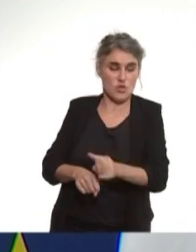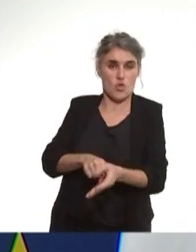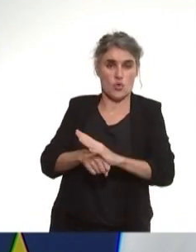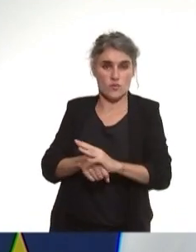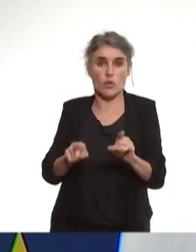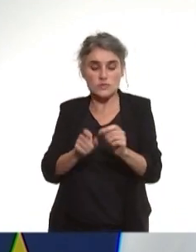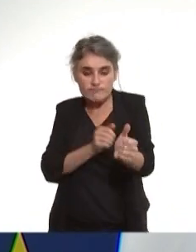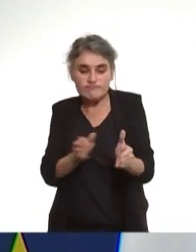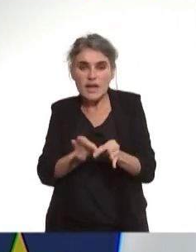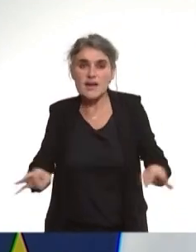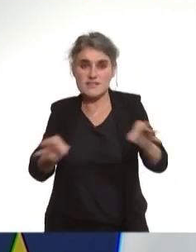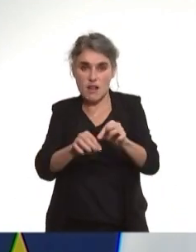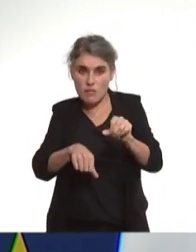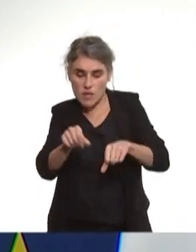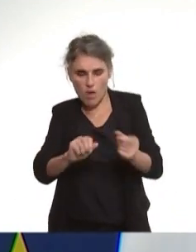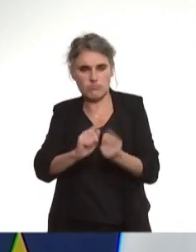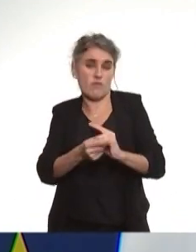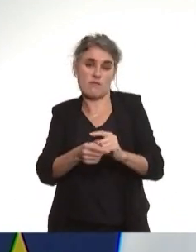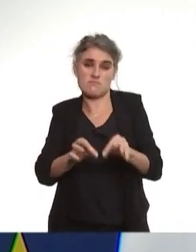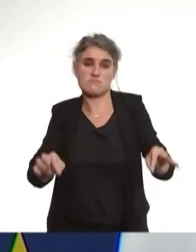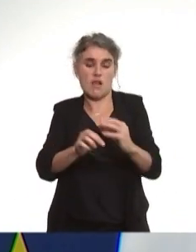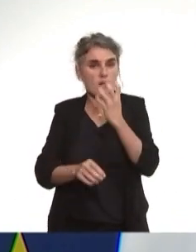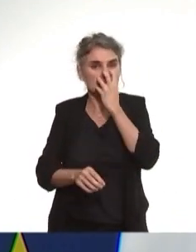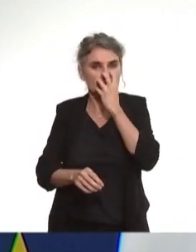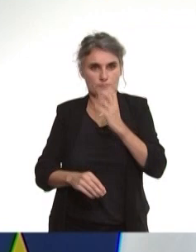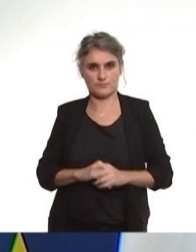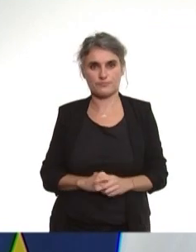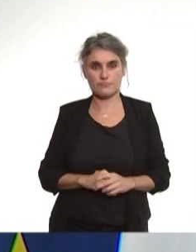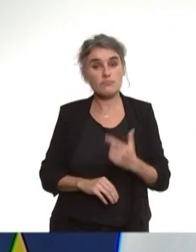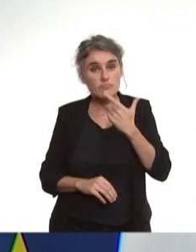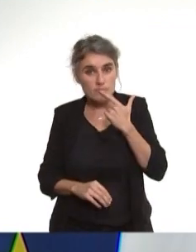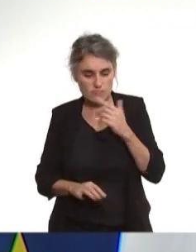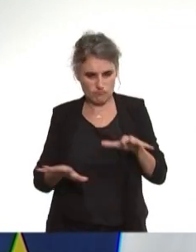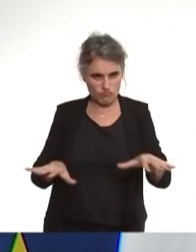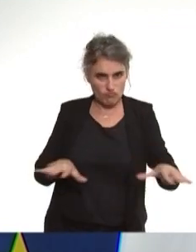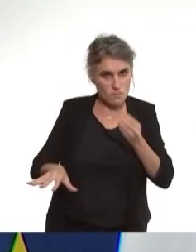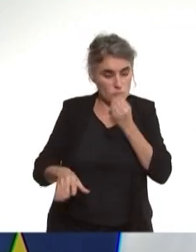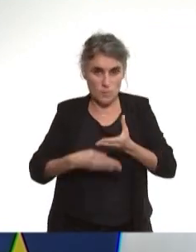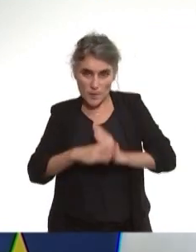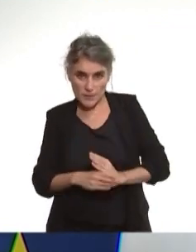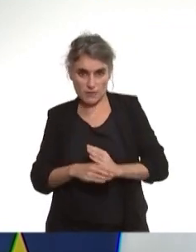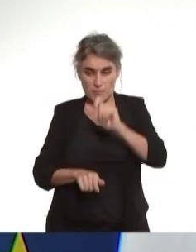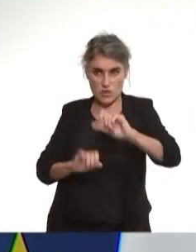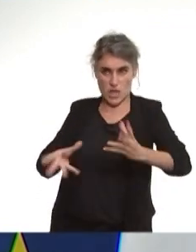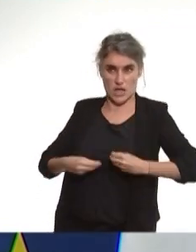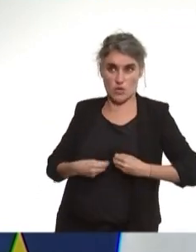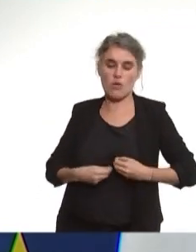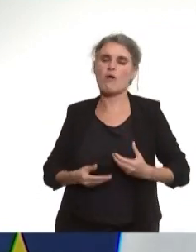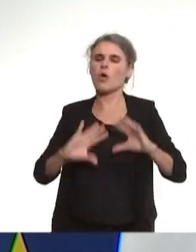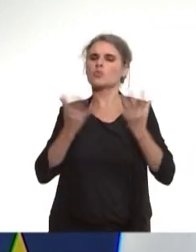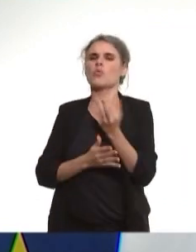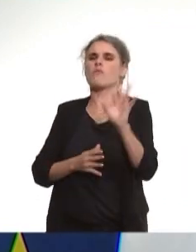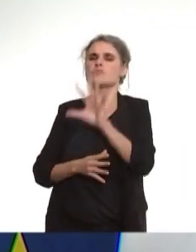en salle de réanimation donc à mesure qu'on augmente nos capacités d'accueil hospitalière on peut le faire on peut monter jusqu'à 12 milles libraires